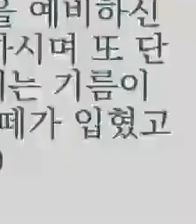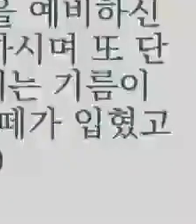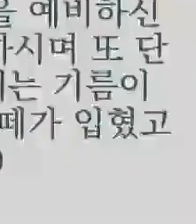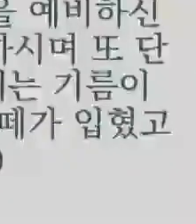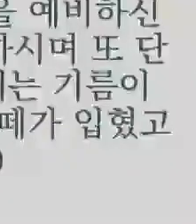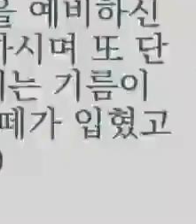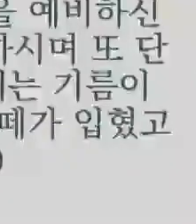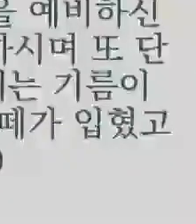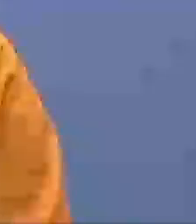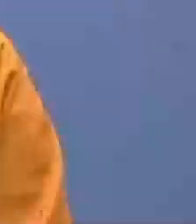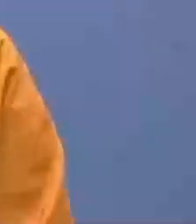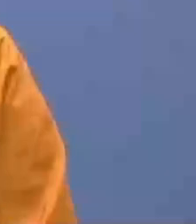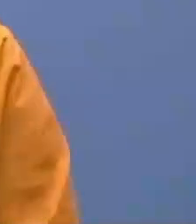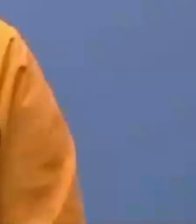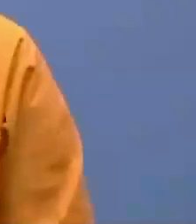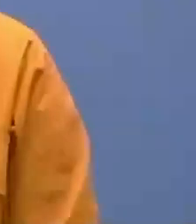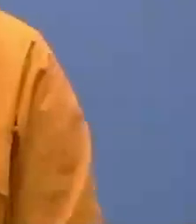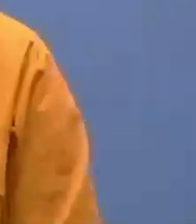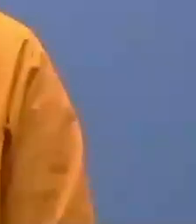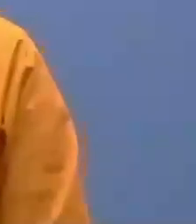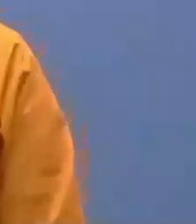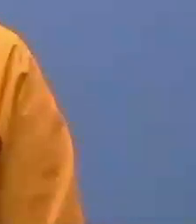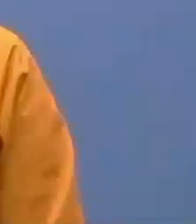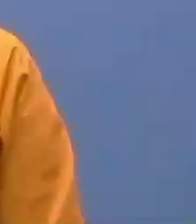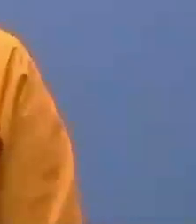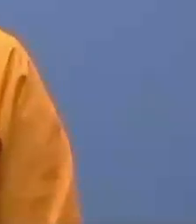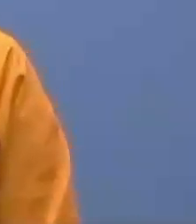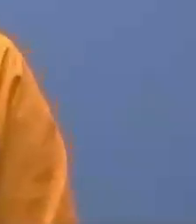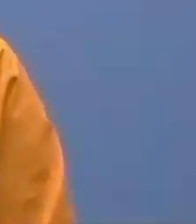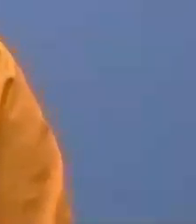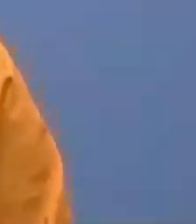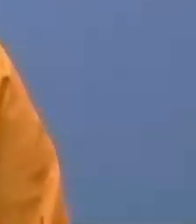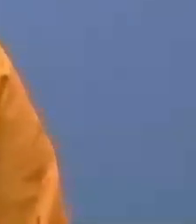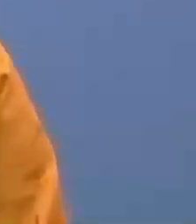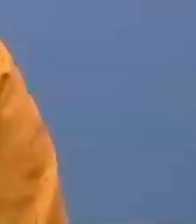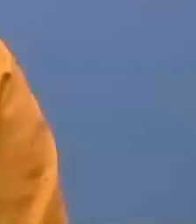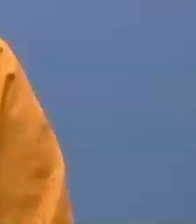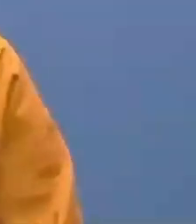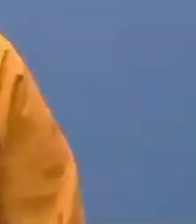翻回到这个以赛亚书一章，